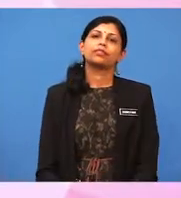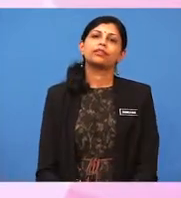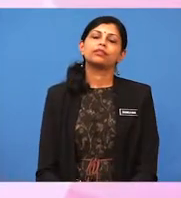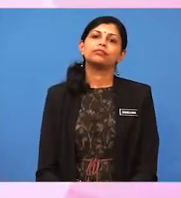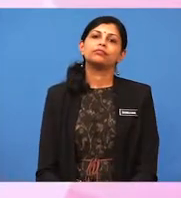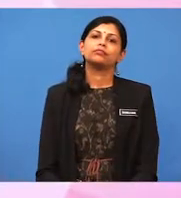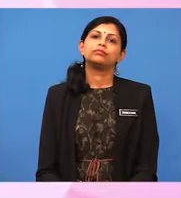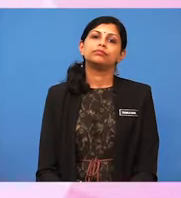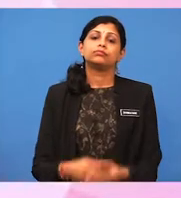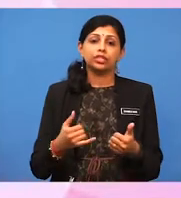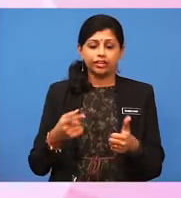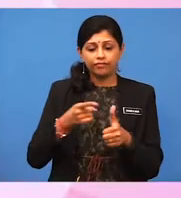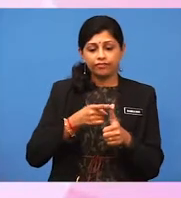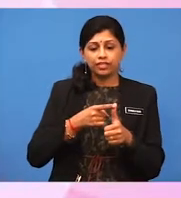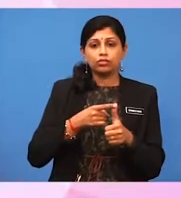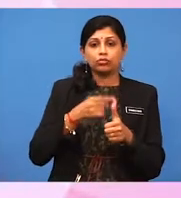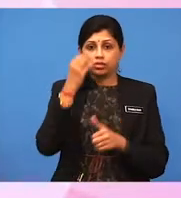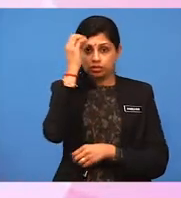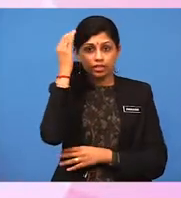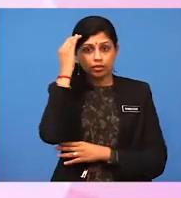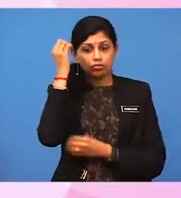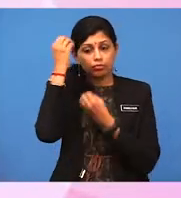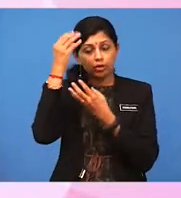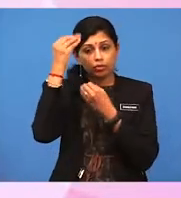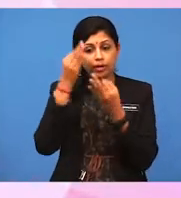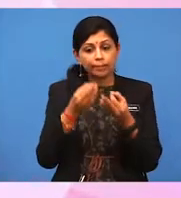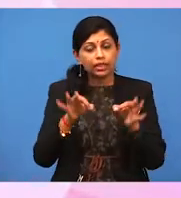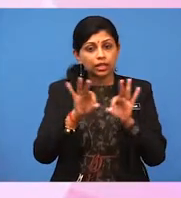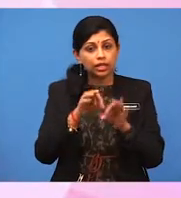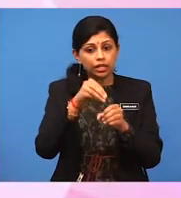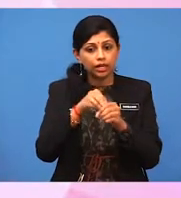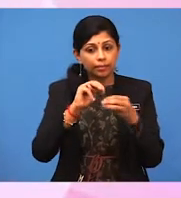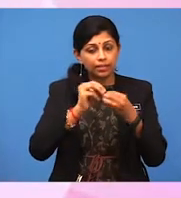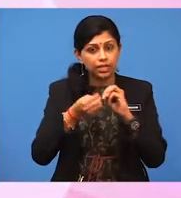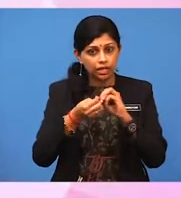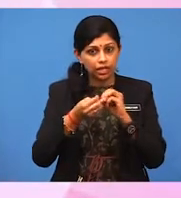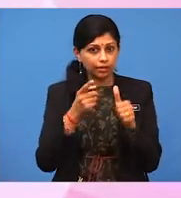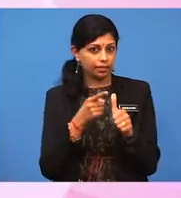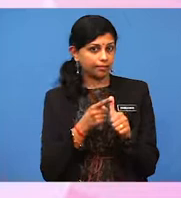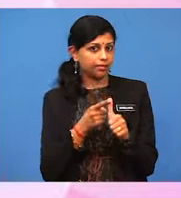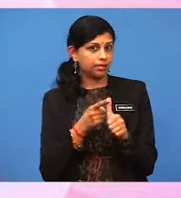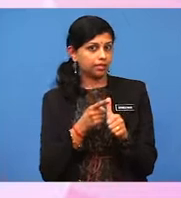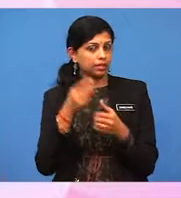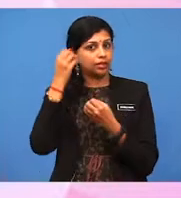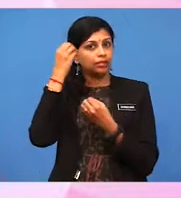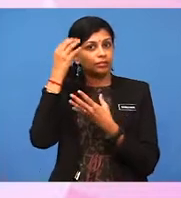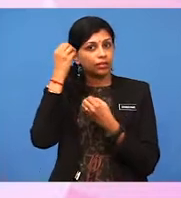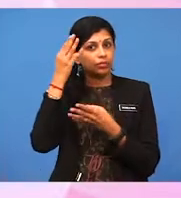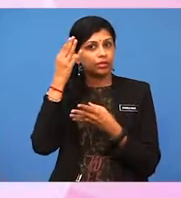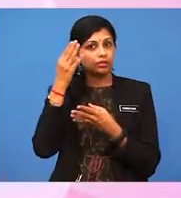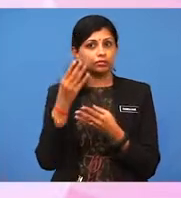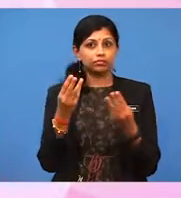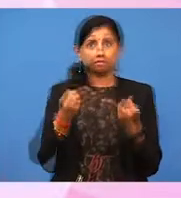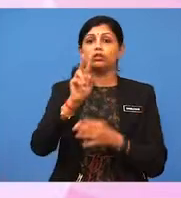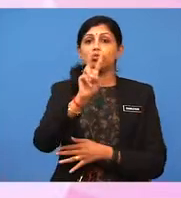pasti maklumat penting yang terdapat pada pernyataan masalah itu. Pertama, Pak Long Mail hendak membeli